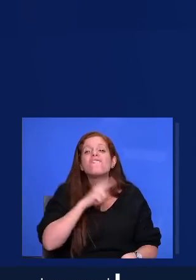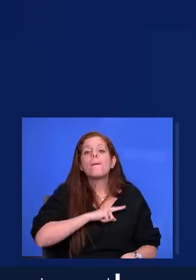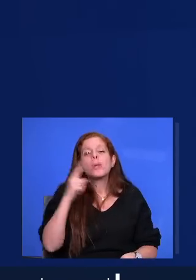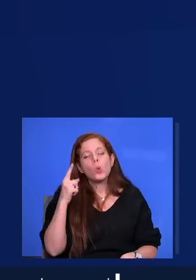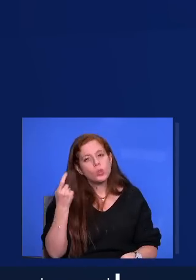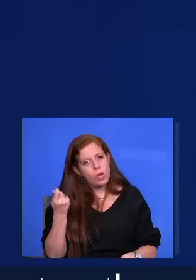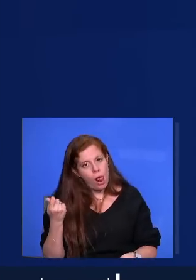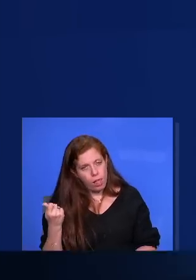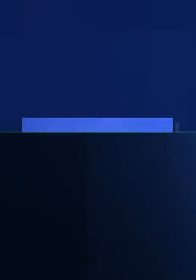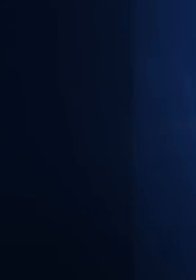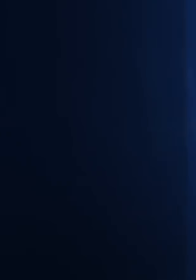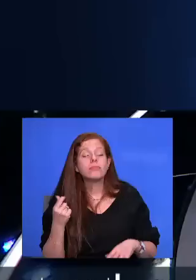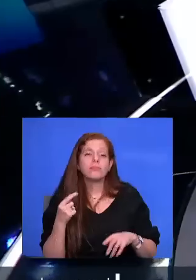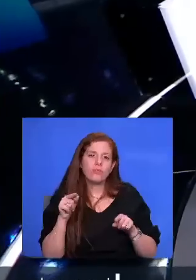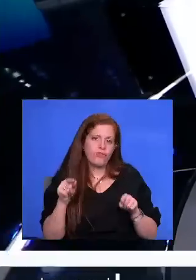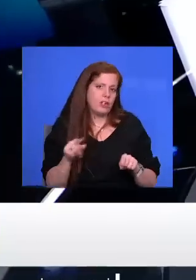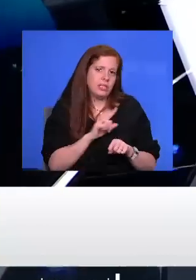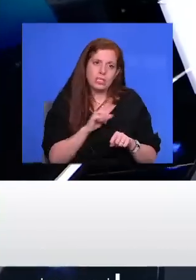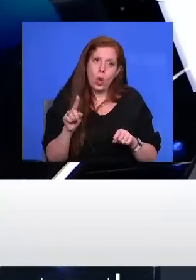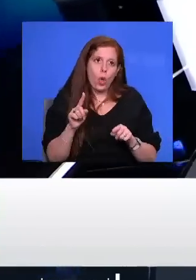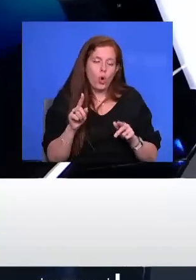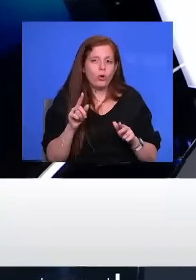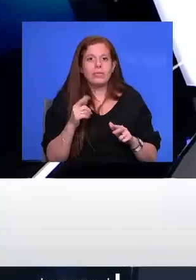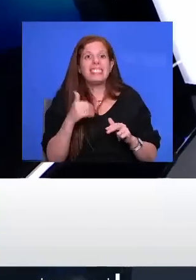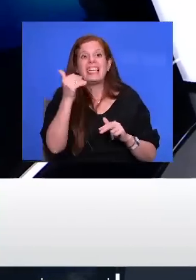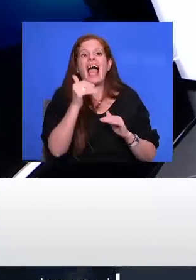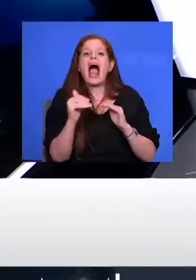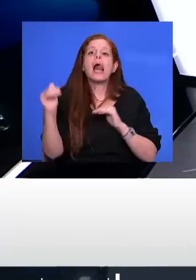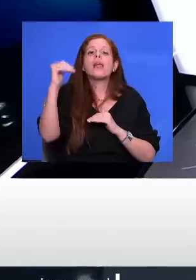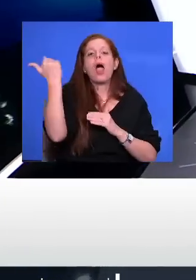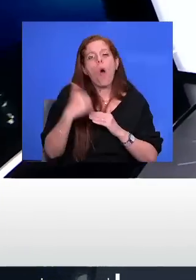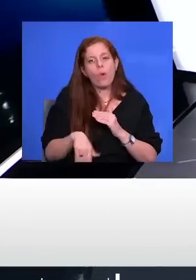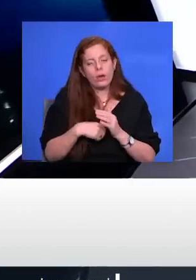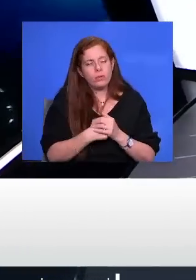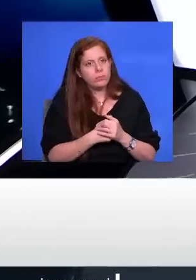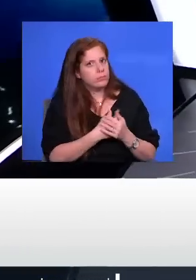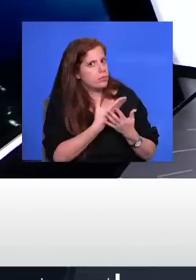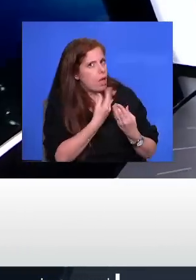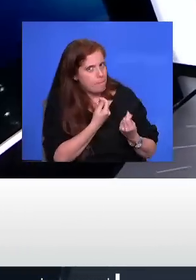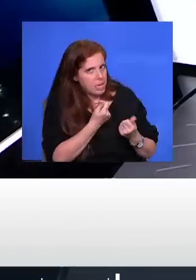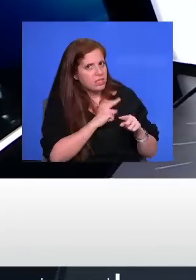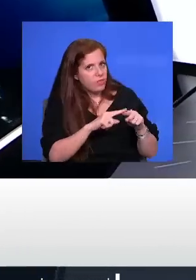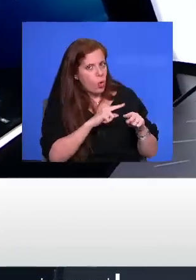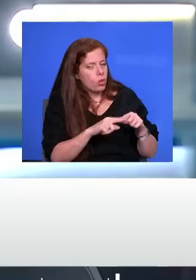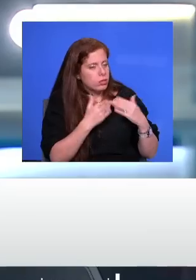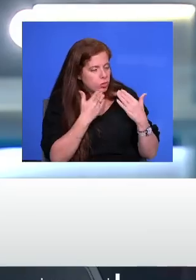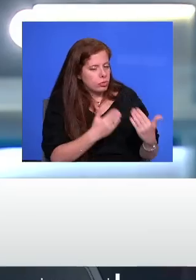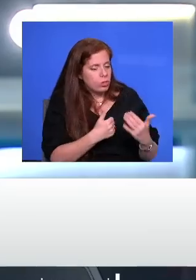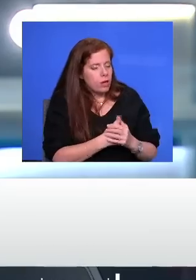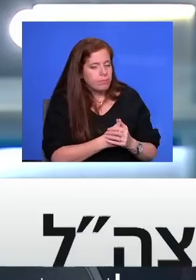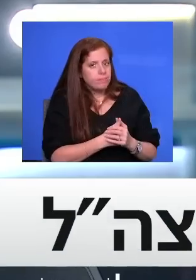שקלים. וכאמור, זה לא צפויה להיות עליית הריבית האחרונה. הרבה מאוד כסף בכל חודש יותר. תודה רבה,